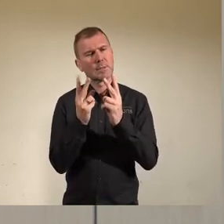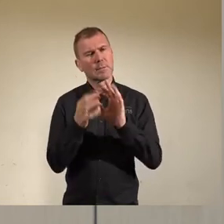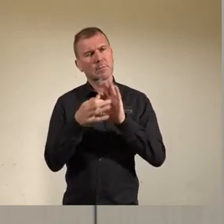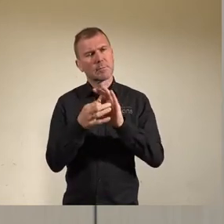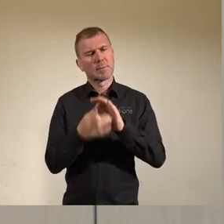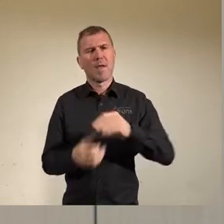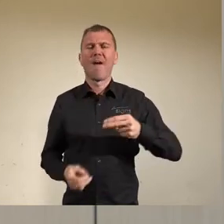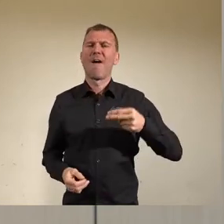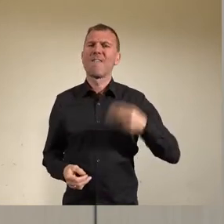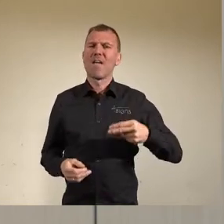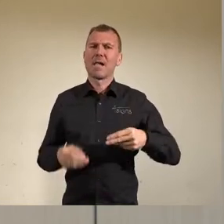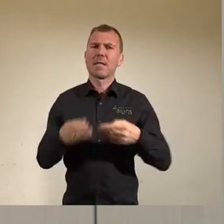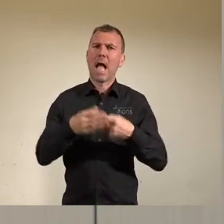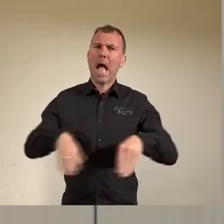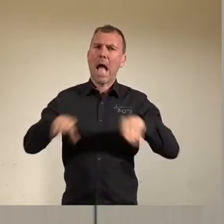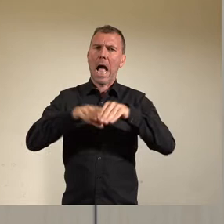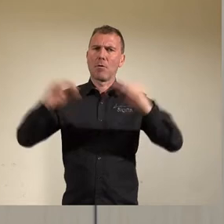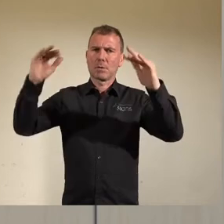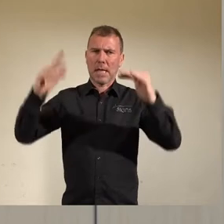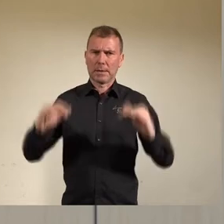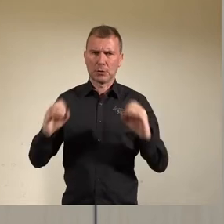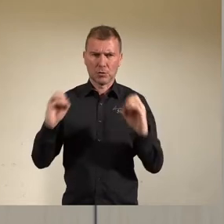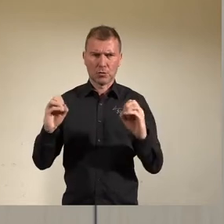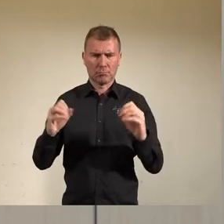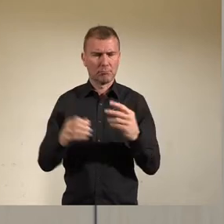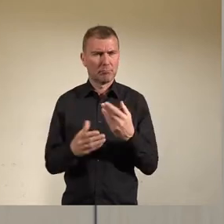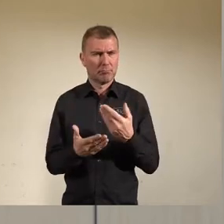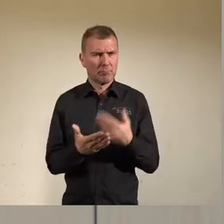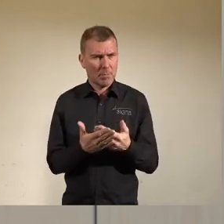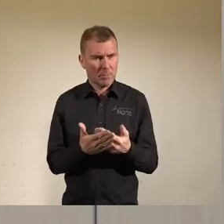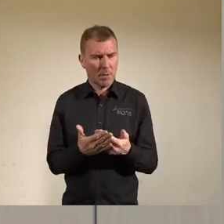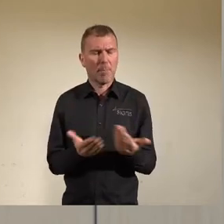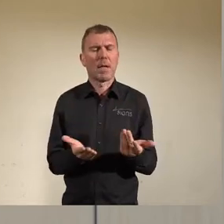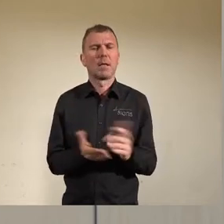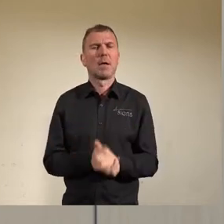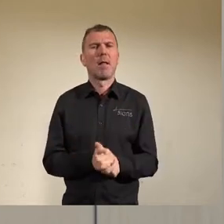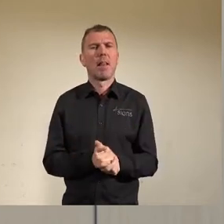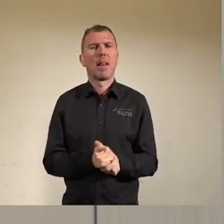dieser fehlende Ausgleich darauf, dass